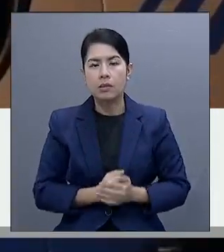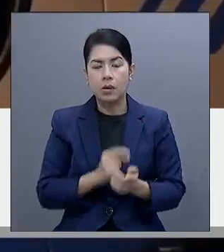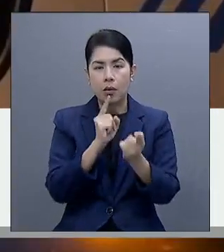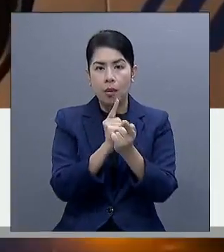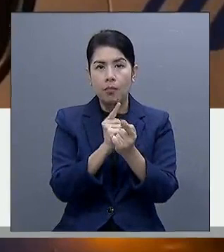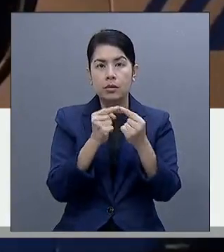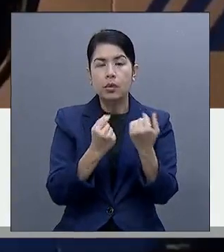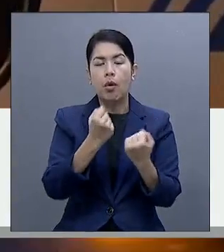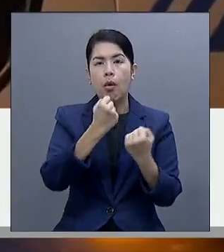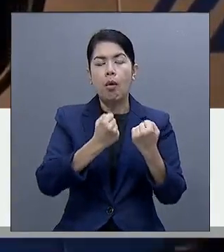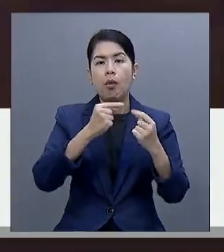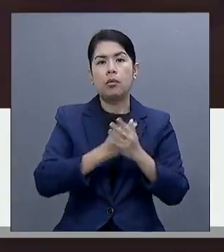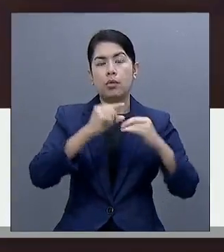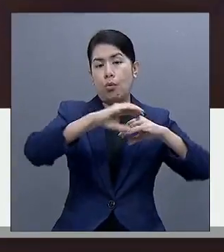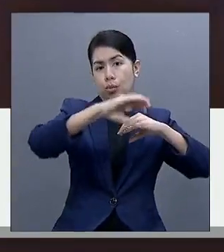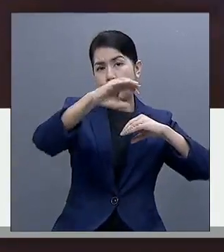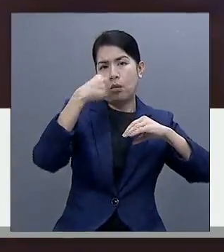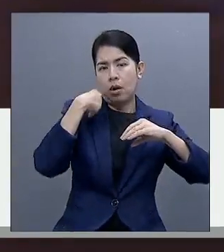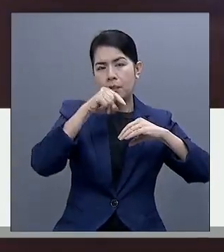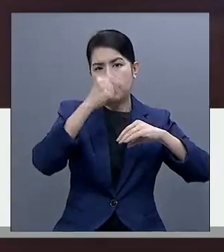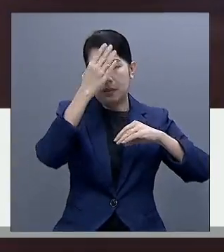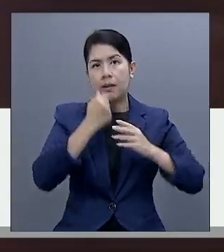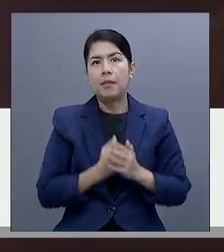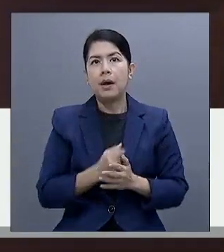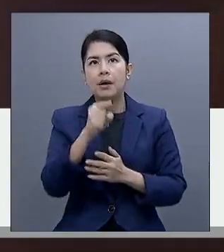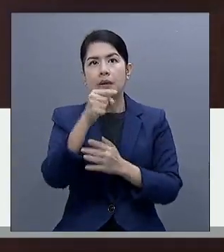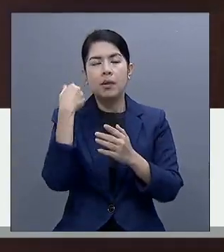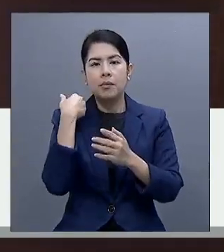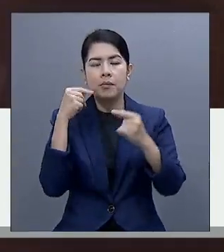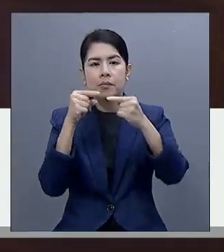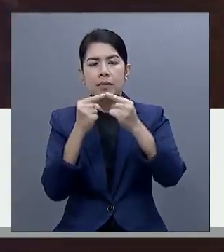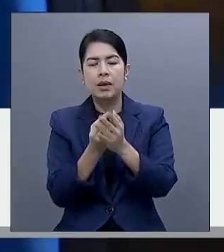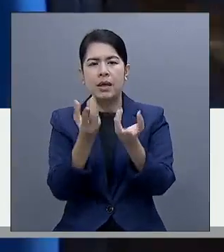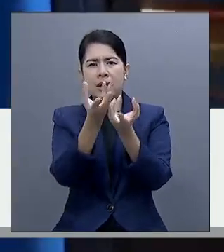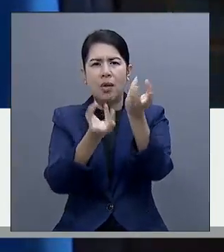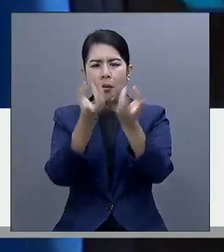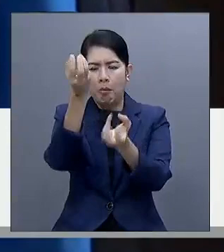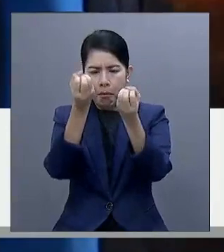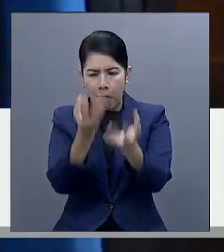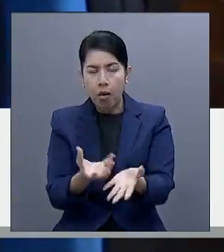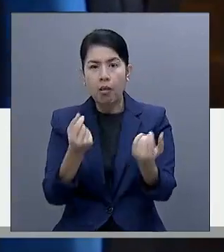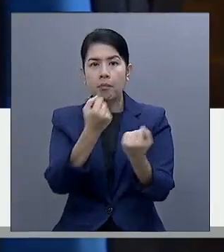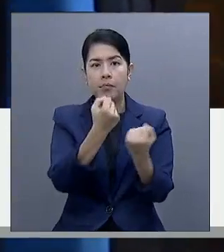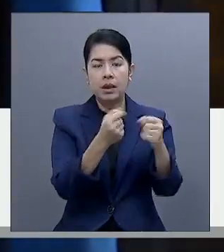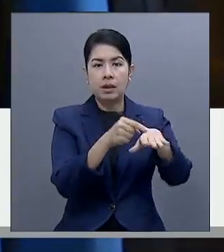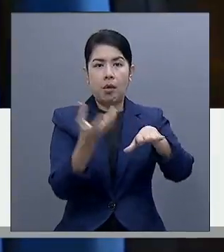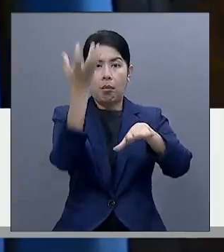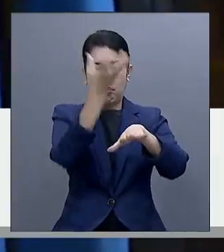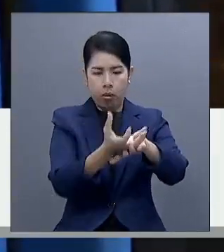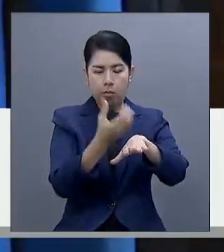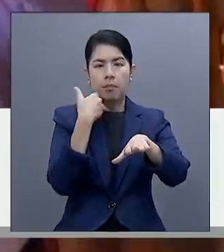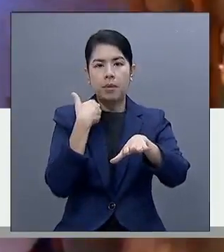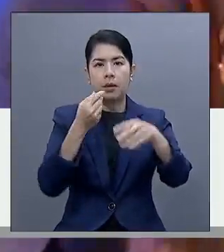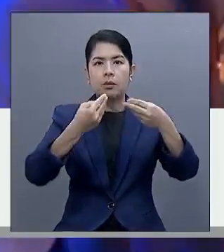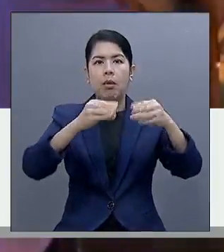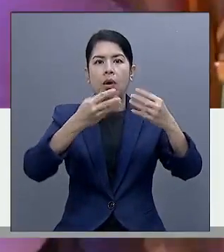ราษฎร์ธานีปรากฏว่าถูกเศษวัสดุการก่อสร้างทางต่างระดับบนถนนพระราม2กระเด็นใส่กระจกหน้าต่างรถแตก